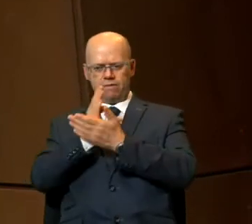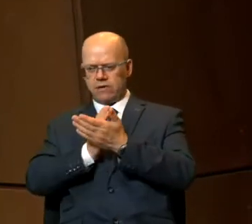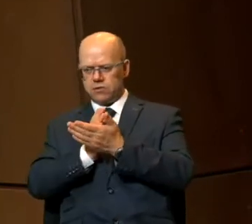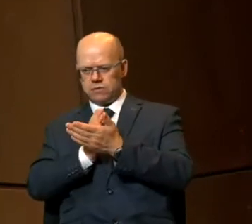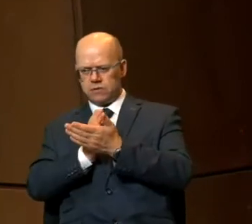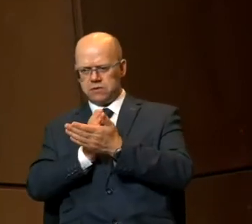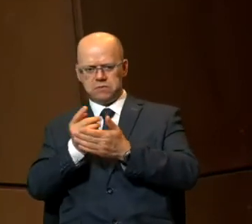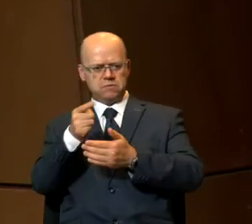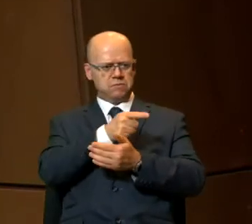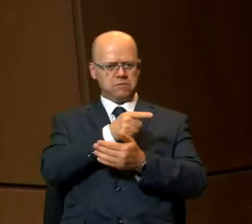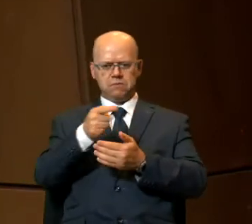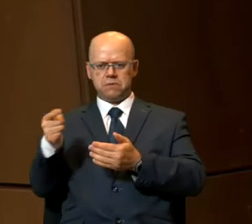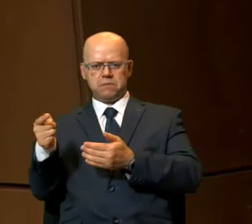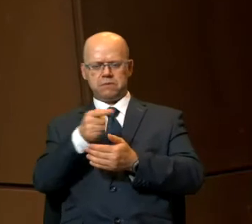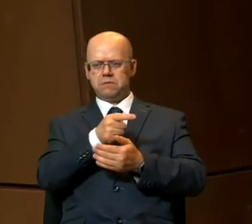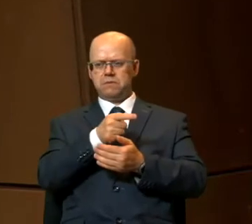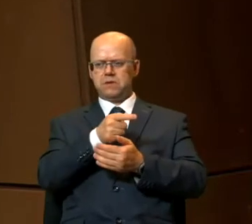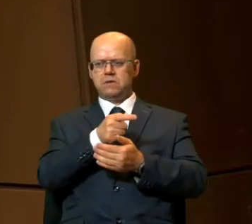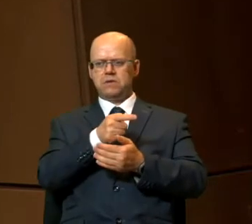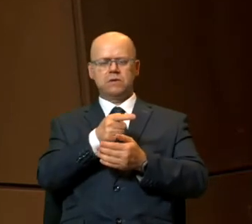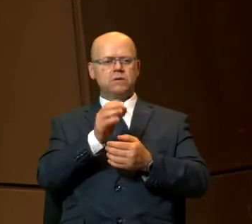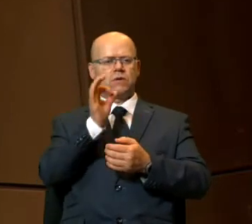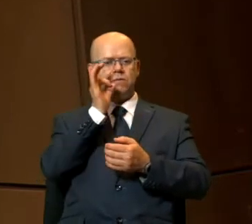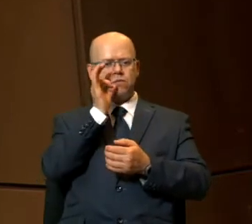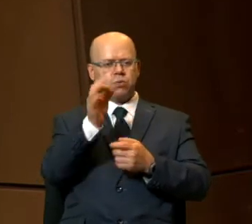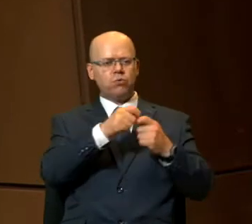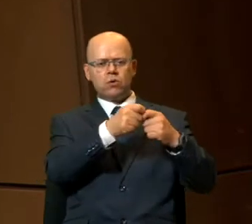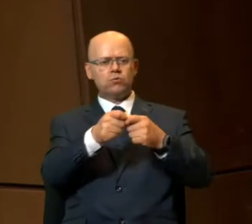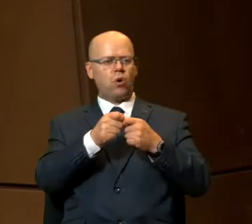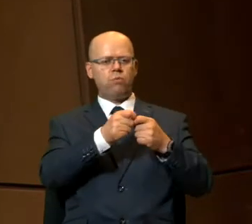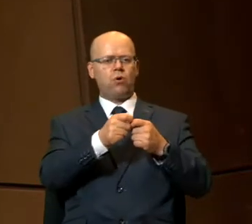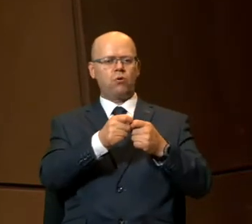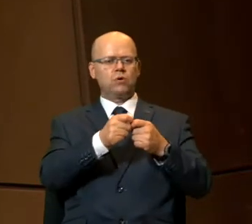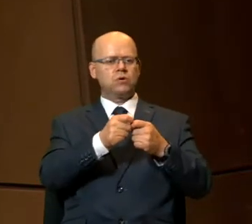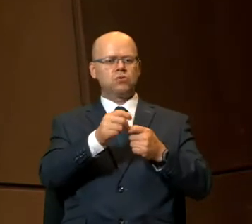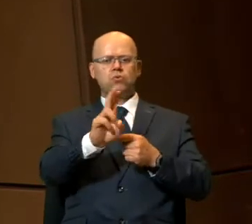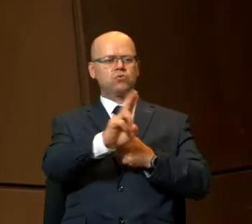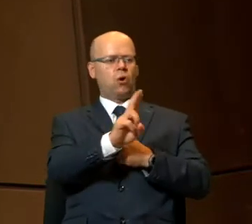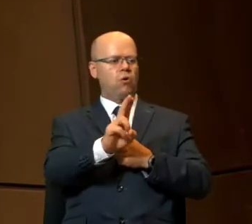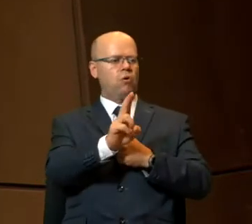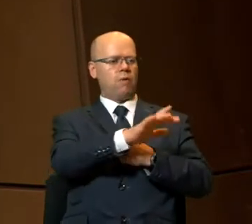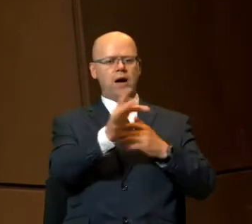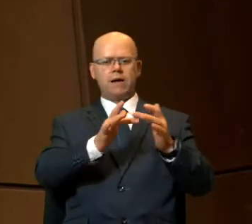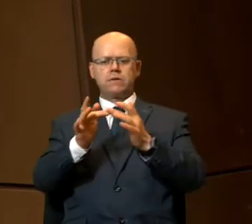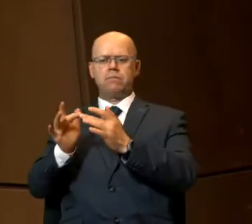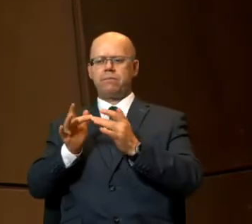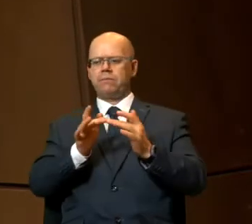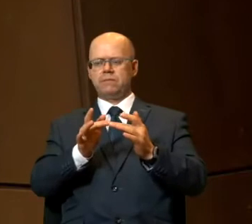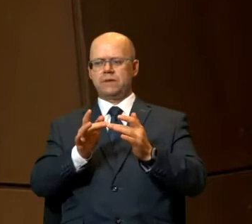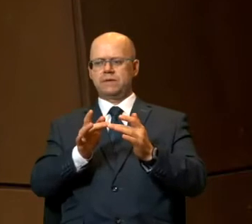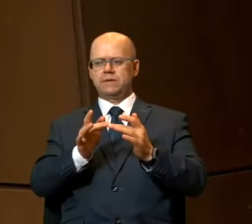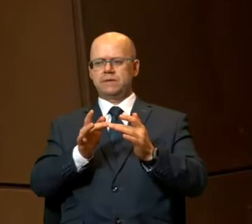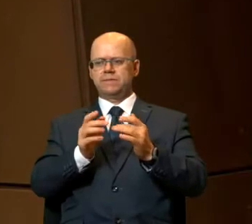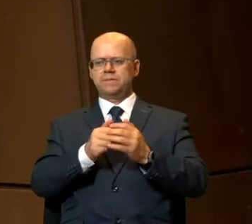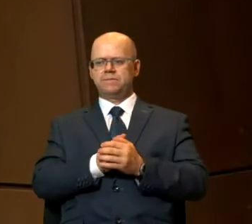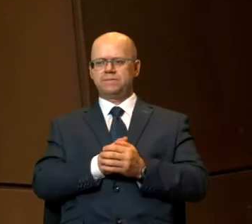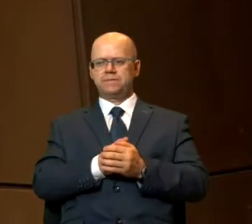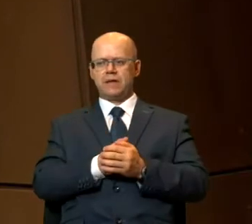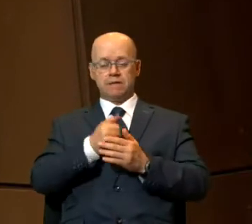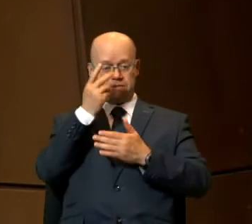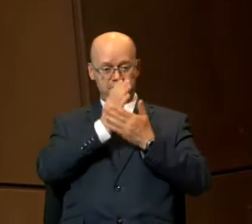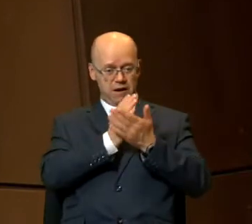wiernych. I jeśli mamy pewne dobro wspólne i mamy też pewnych progresywnych liberałów, którzy być może myślą, że